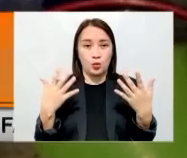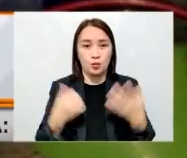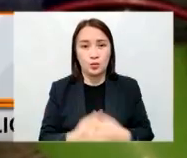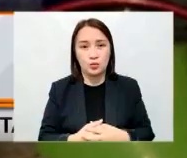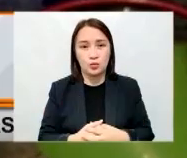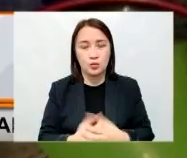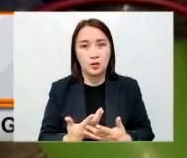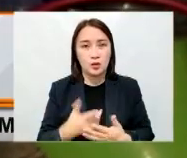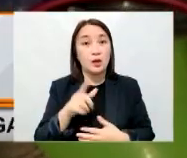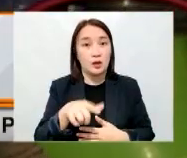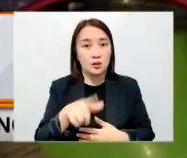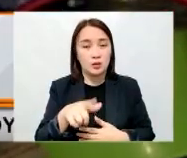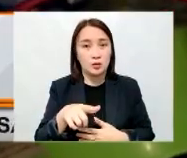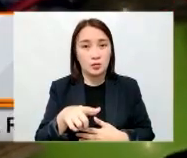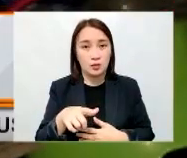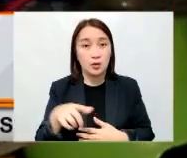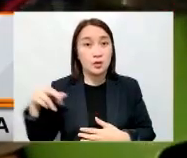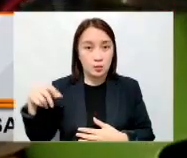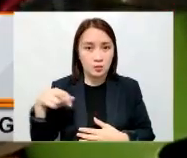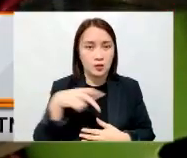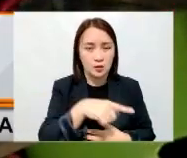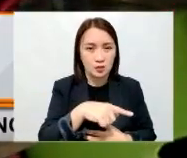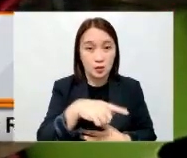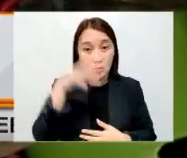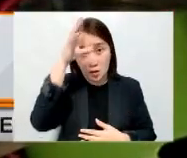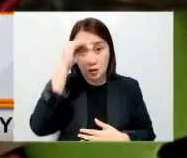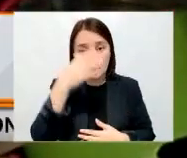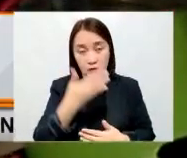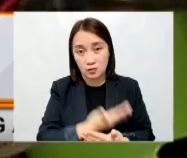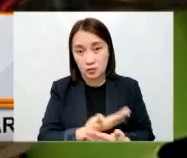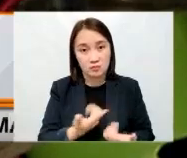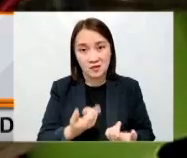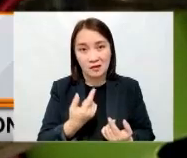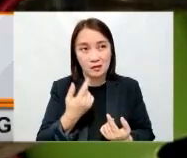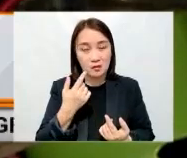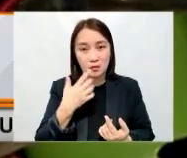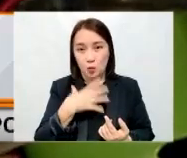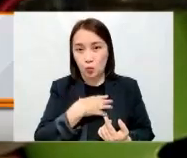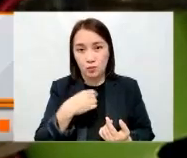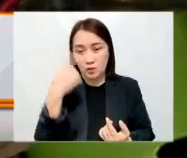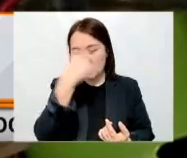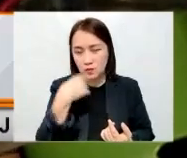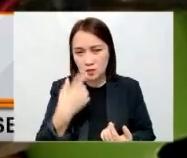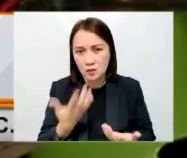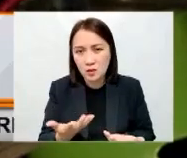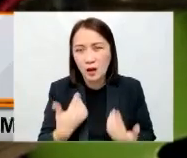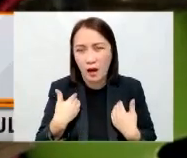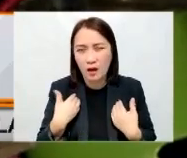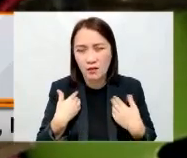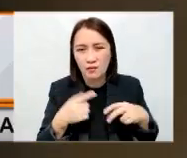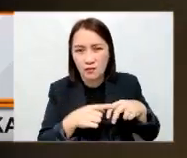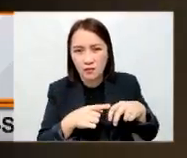Maya-maya, tumakbo na anak ko. Eh, parang namumutla na siya. Sabi ng anak ko, pamitama ako. Eh, tinakbo ko na